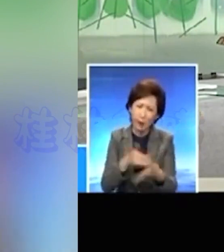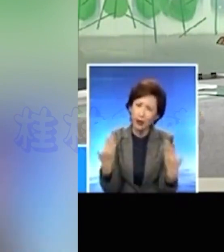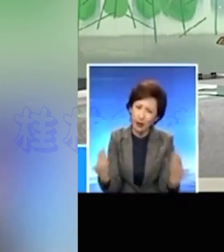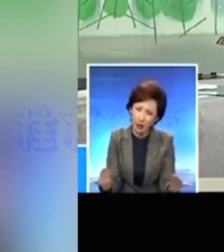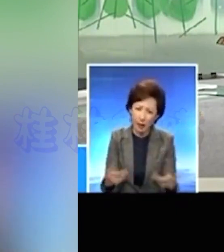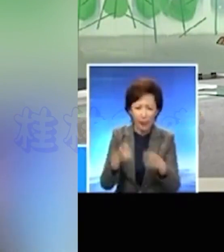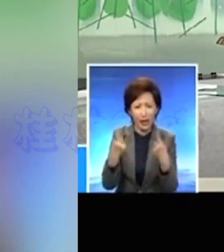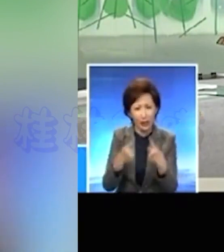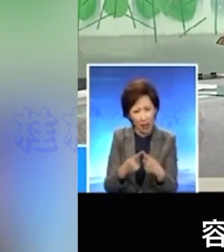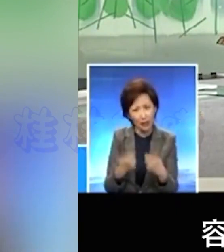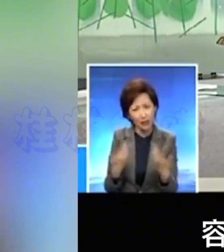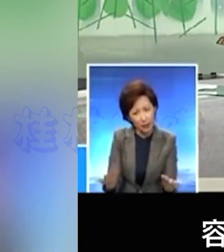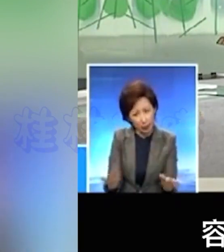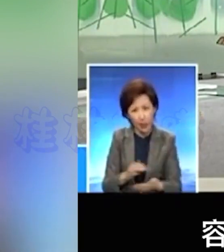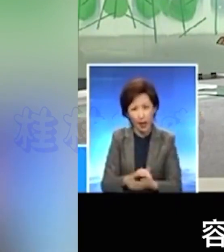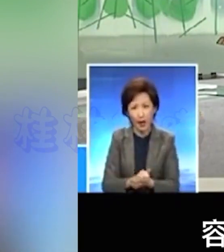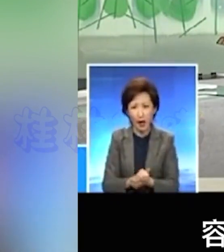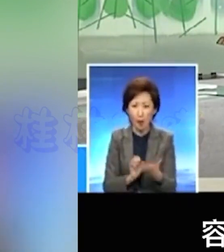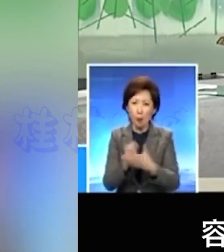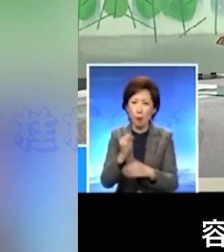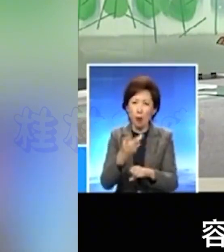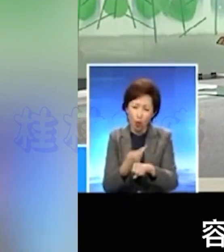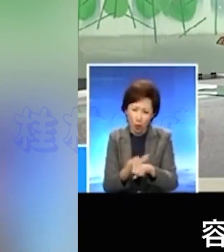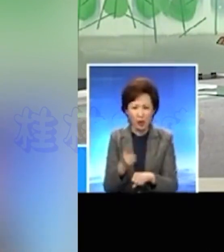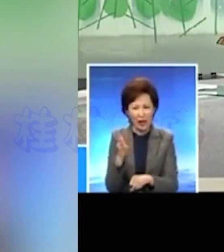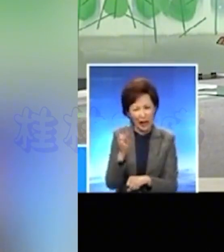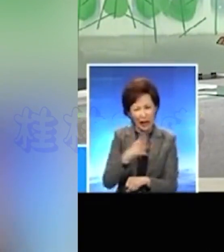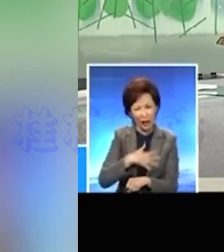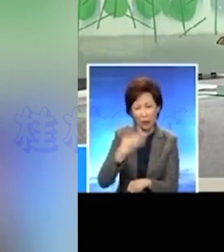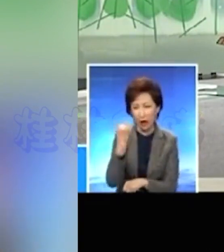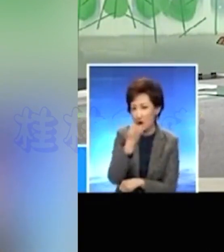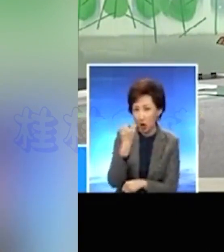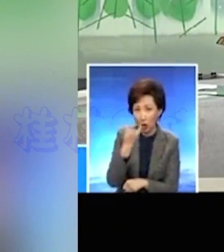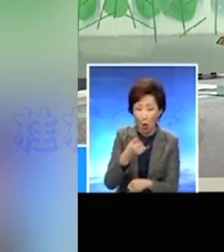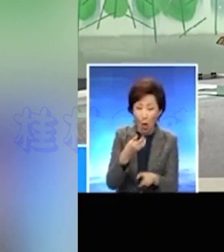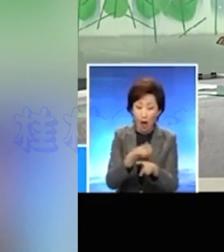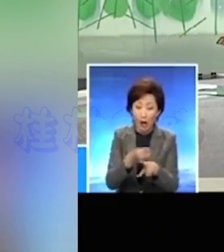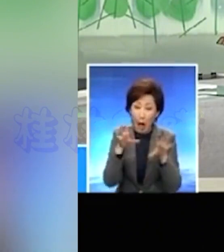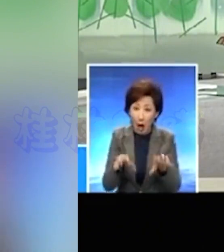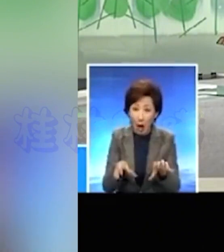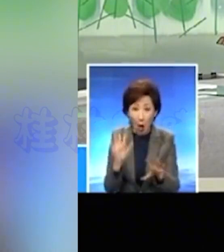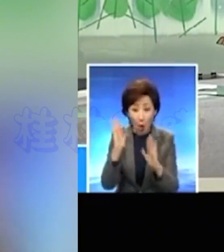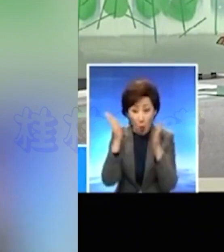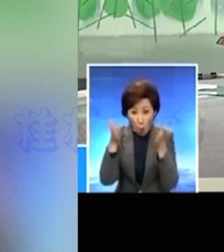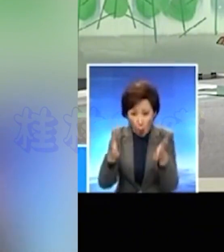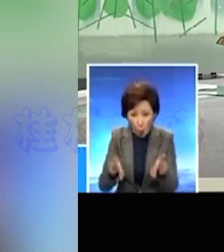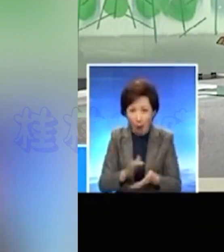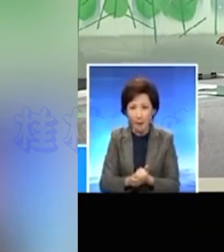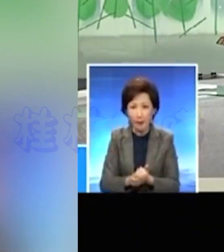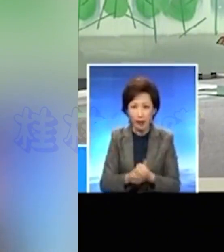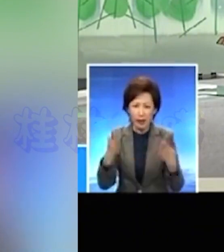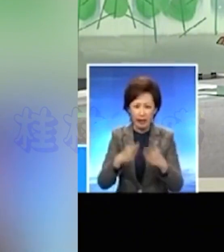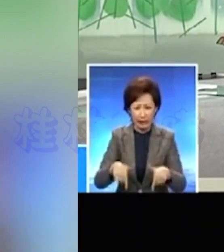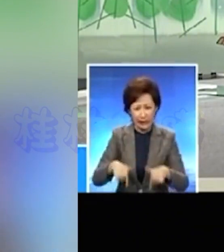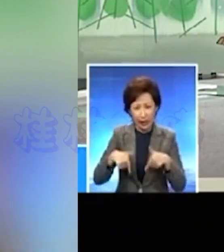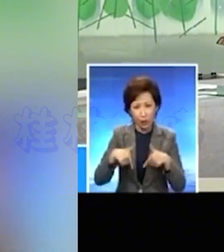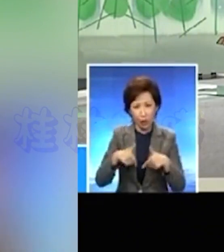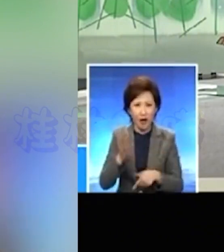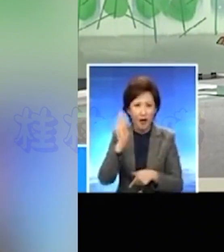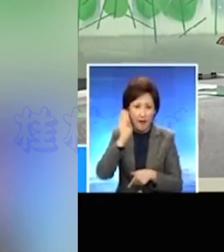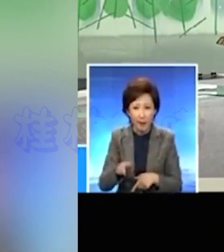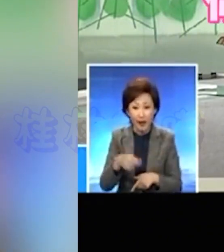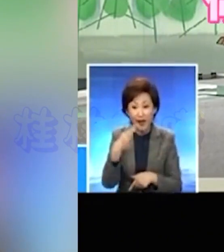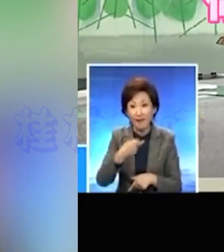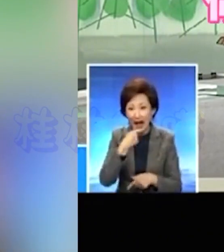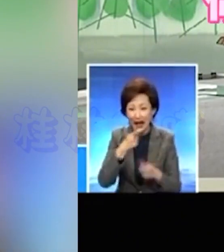伤人成为害人狗容易让你暴露素质看着特别丑羊犬不闻名四邻不安宁六狗不拴绳违背法理